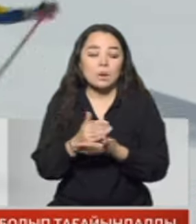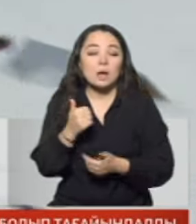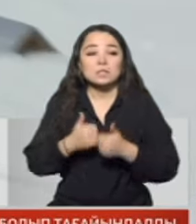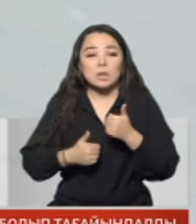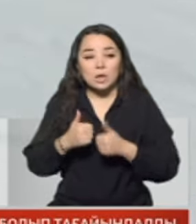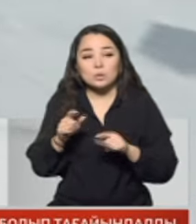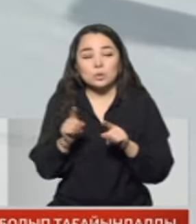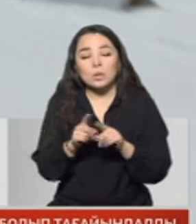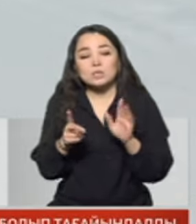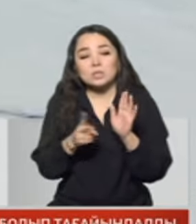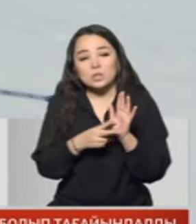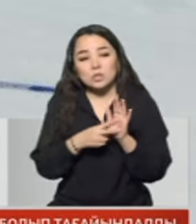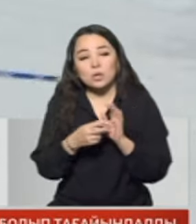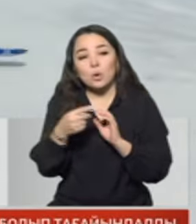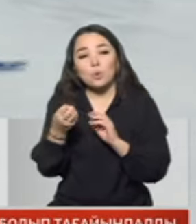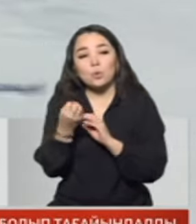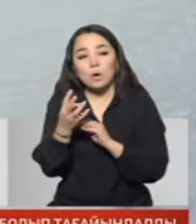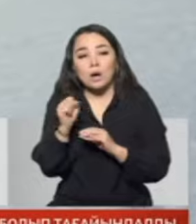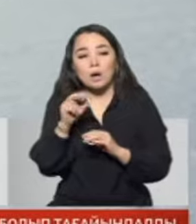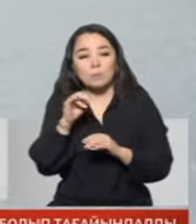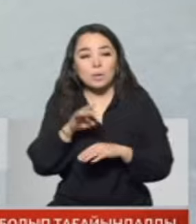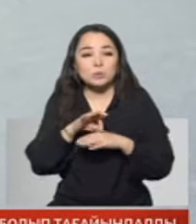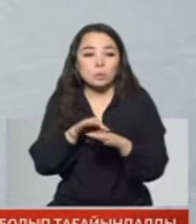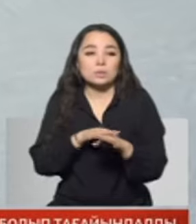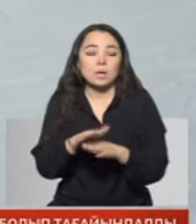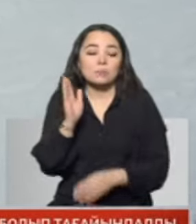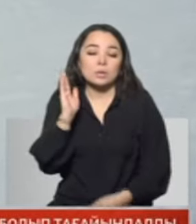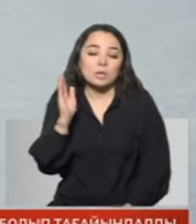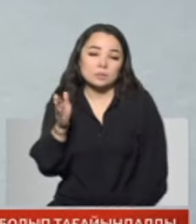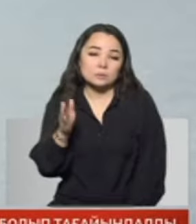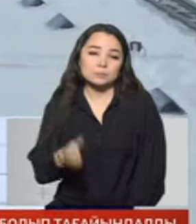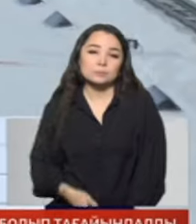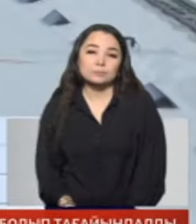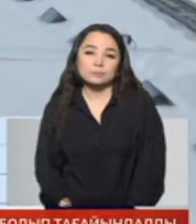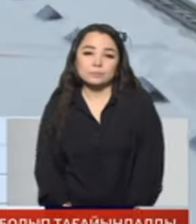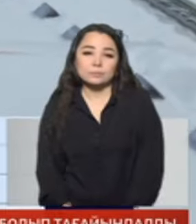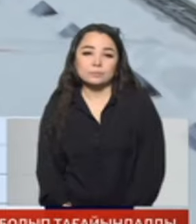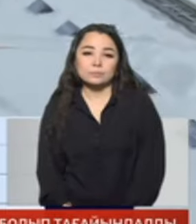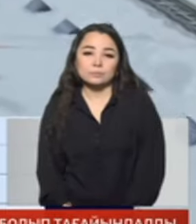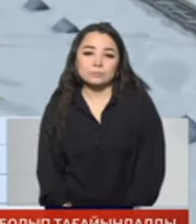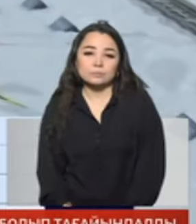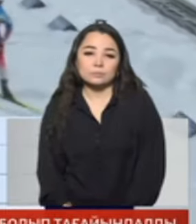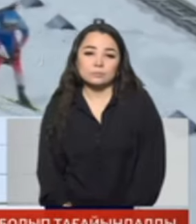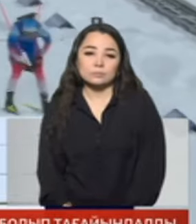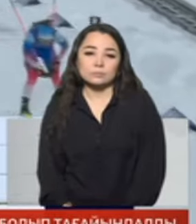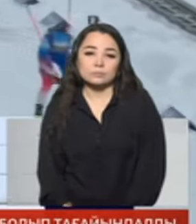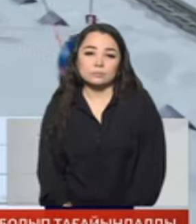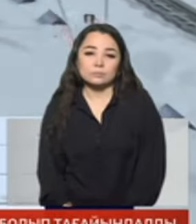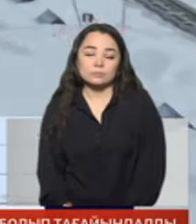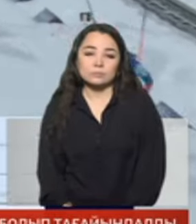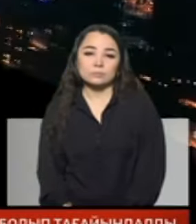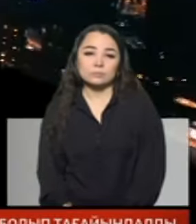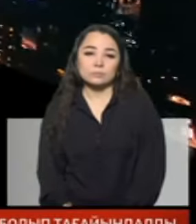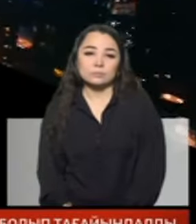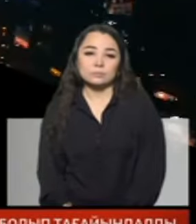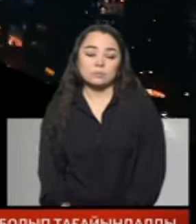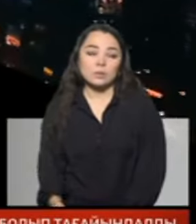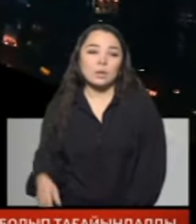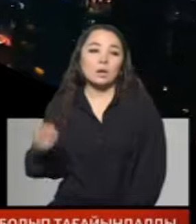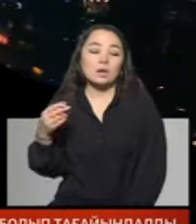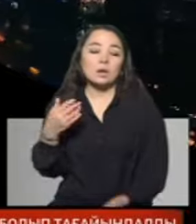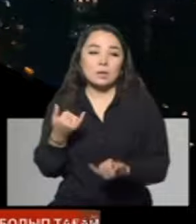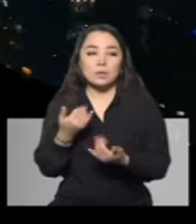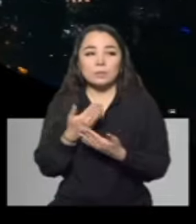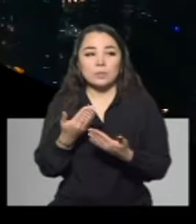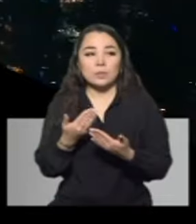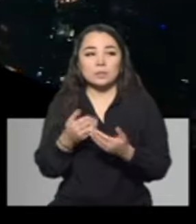өзі 7-14 ақпан аралығында өтеді. Асылбек Данияр, Айдос Тұрғынов, Қазақстан ұлттық арнасы, Астана. Хабарымыздың